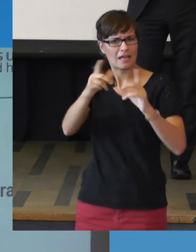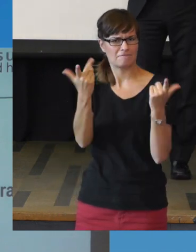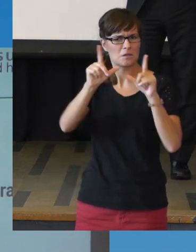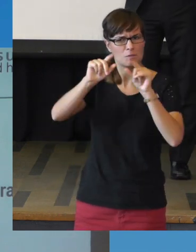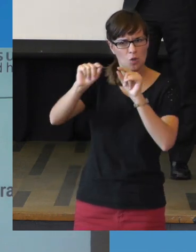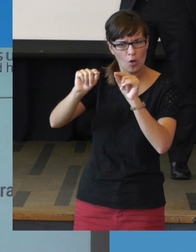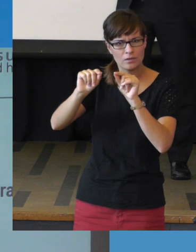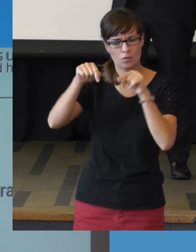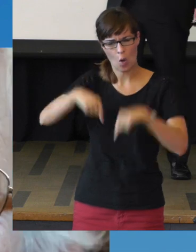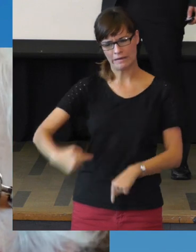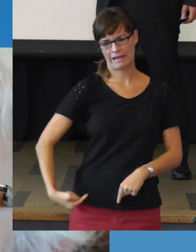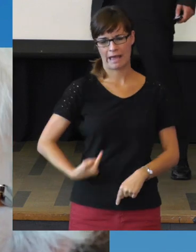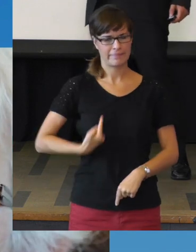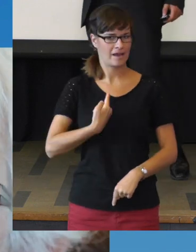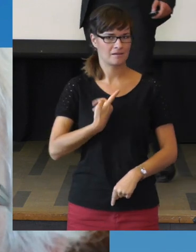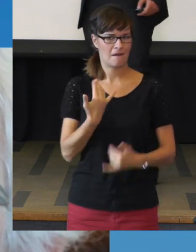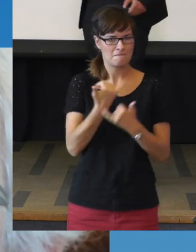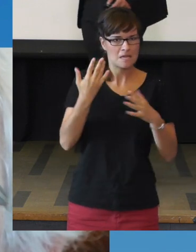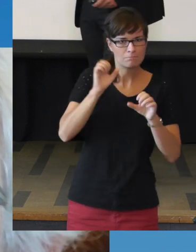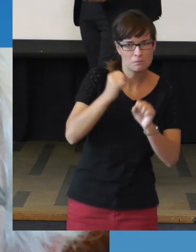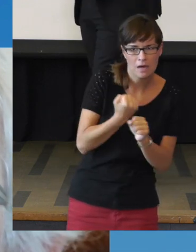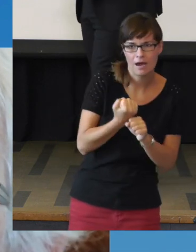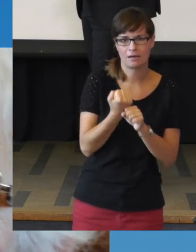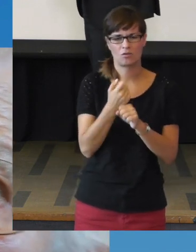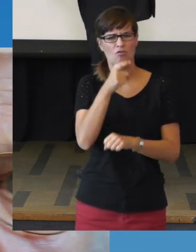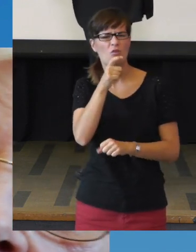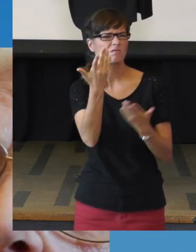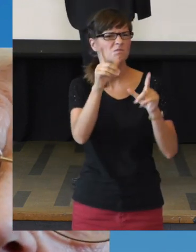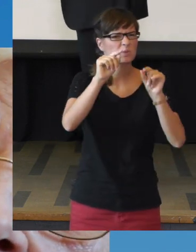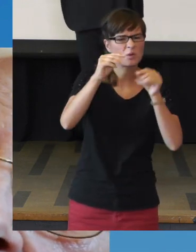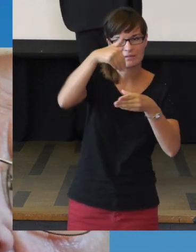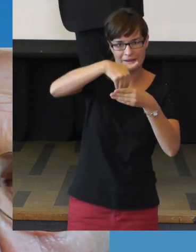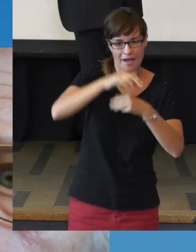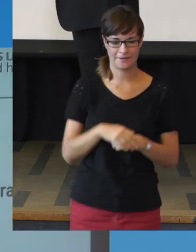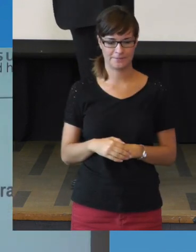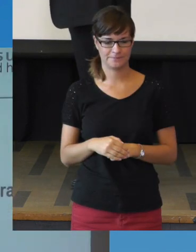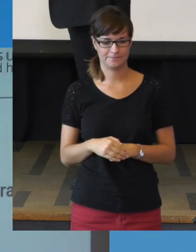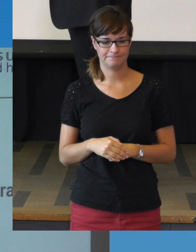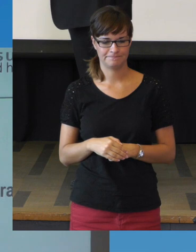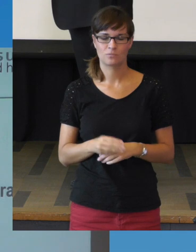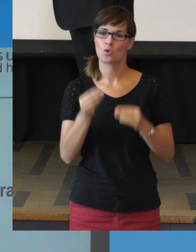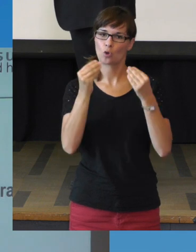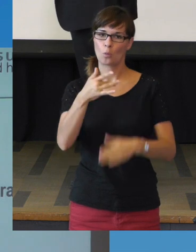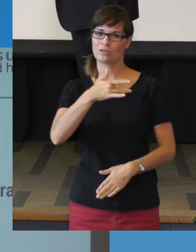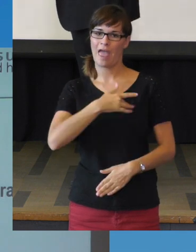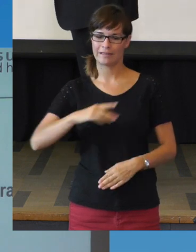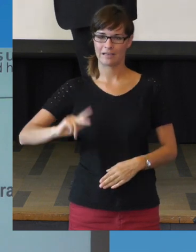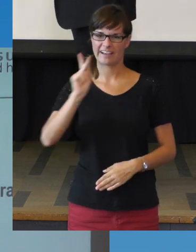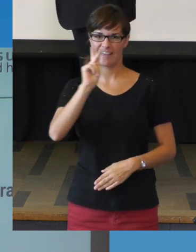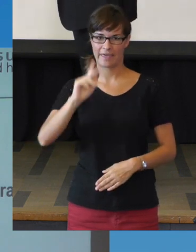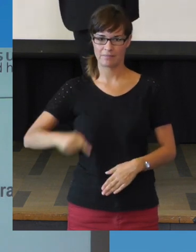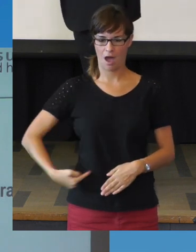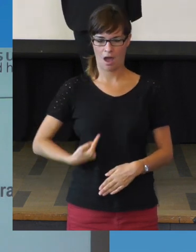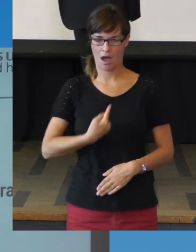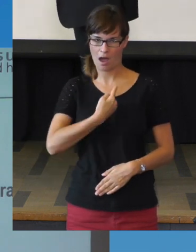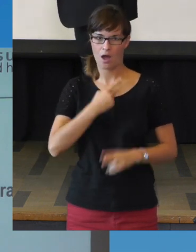mit Kathetern machen und was wir mit welchen Begriffen meinen. Unter den klassischen Herzkatheteruntersuchungen gibt es letztlich